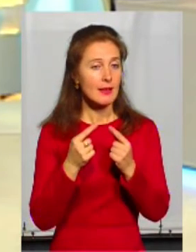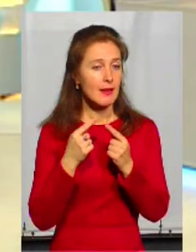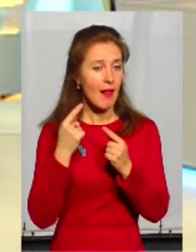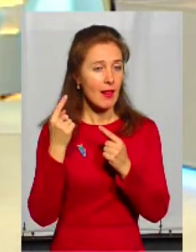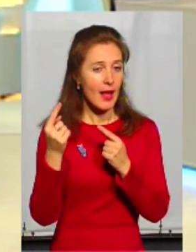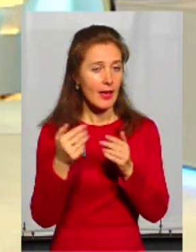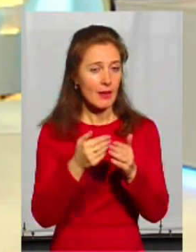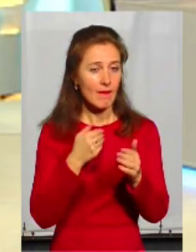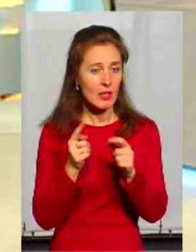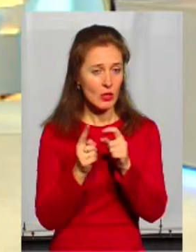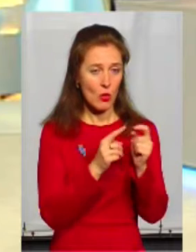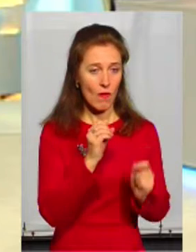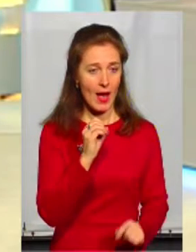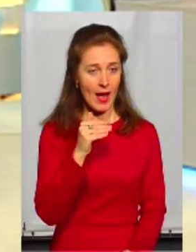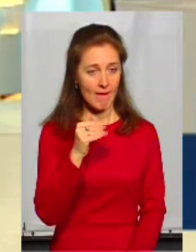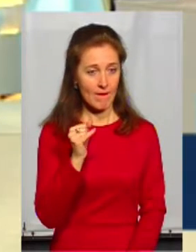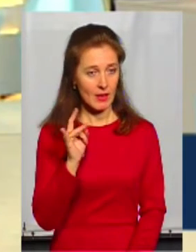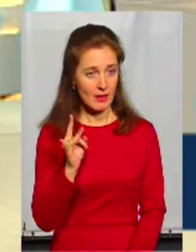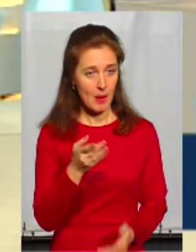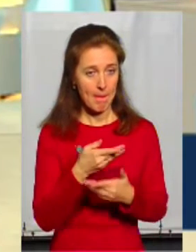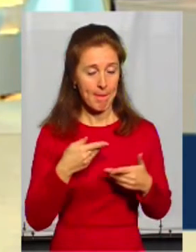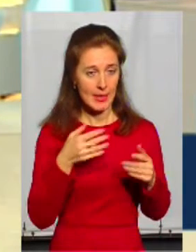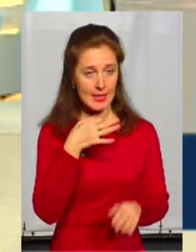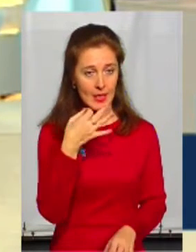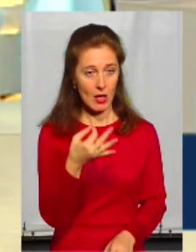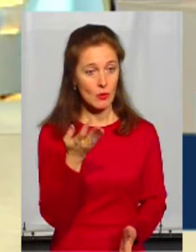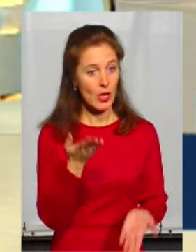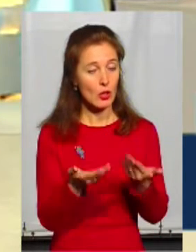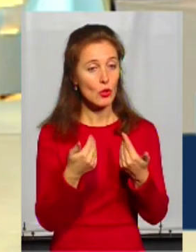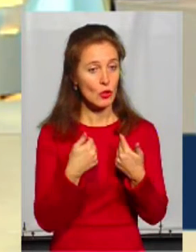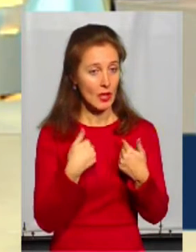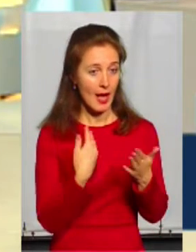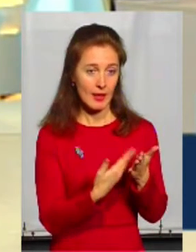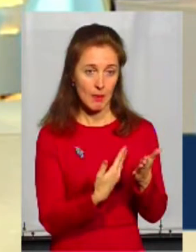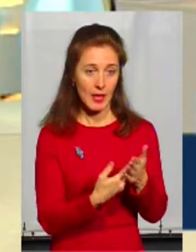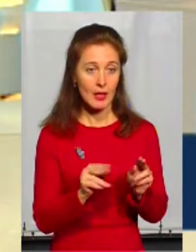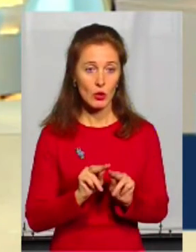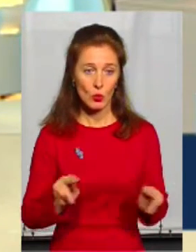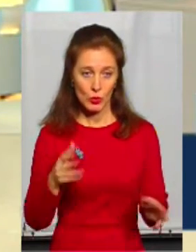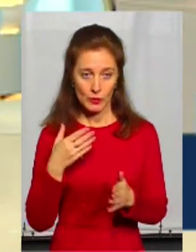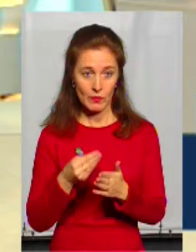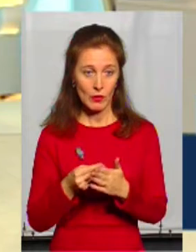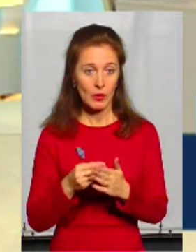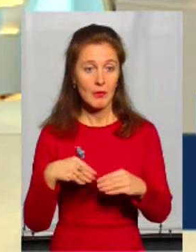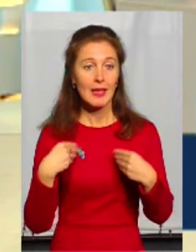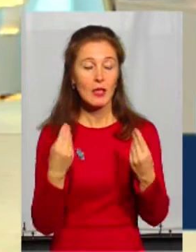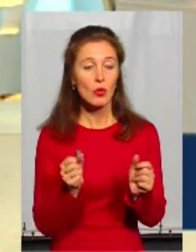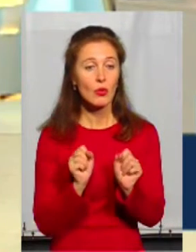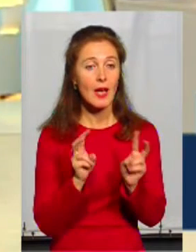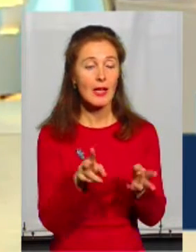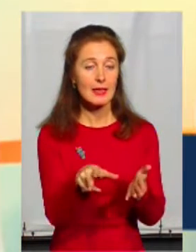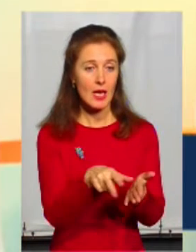далеке від слова «ефір», скажімо. І якщо я, наприклад, учням надаю як